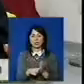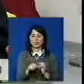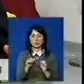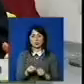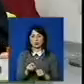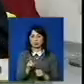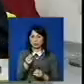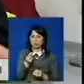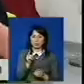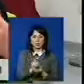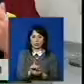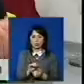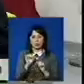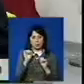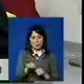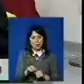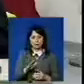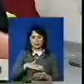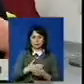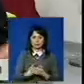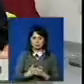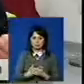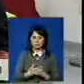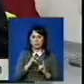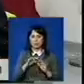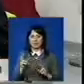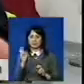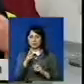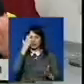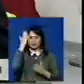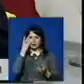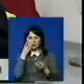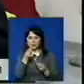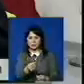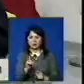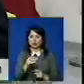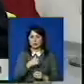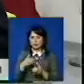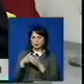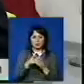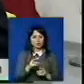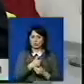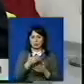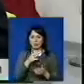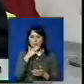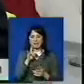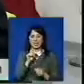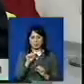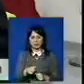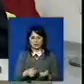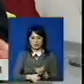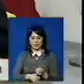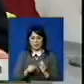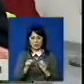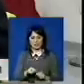შეიძლება ჰოსპისის დახმარება, შეიძლება მოხალისეობით, შეიძლება ბავშვებთან მოსვლით, მათი გართობით, ბევრი რამის გაკეთება შეიძლება ძალიან